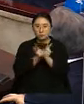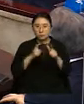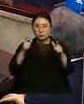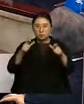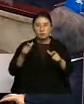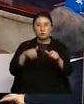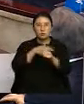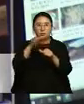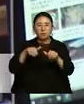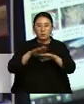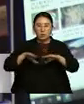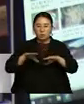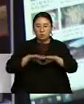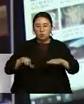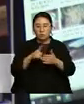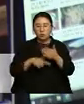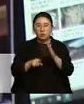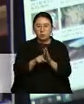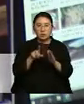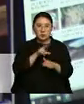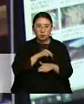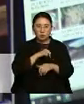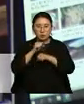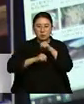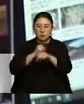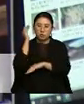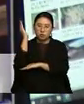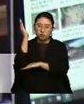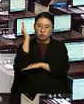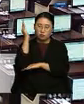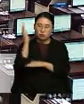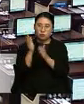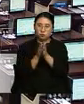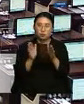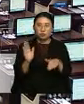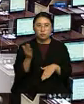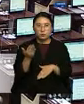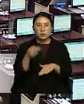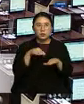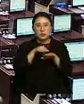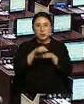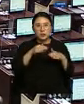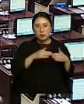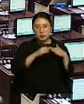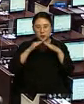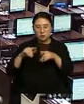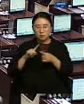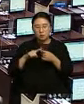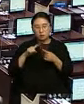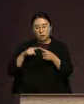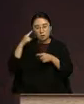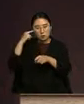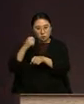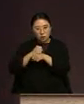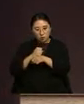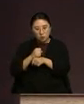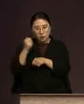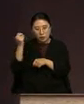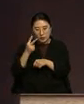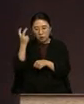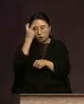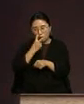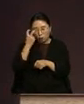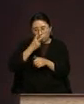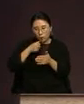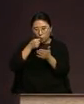지역 현안을 해결하기 위한 의원들의 5분자유발언 도 진행됐습니다 차량기지 이전 에 대한 타당성 자 조사 결정에 과는